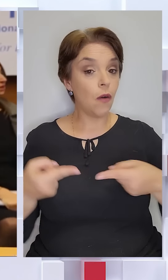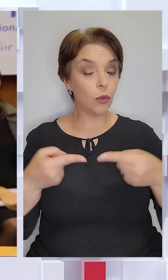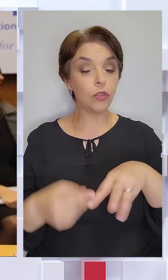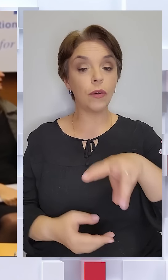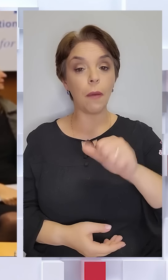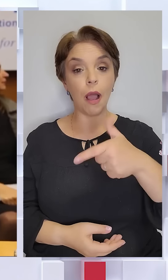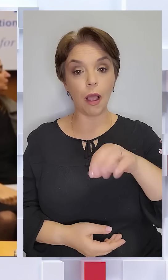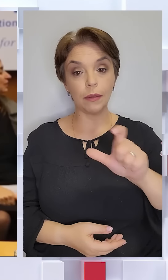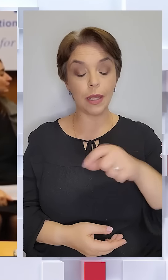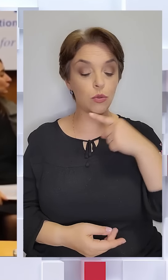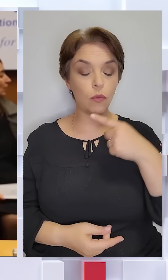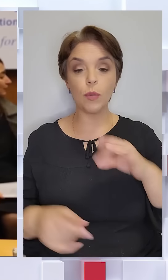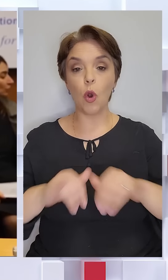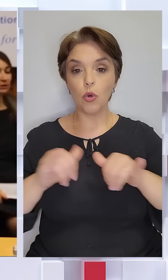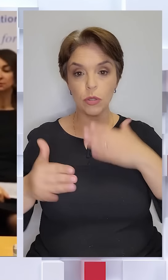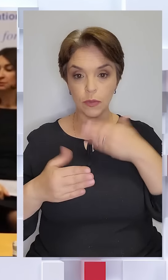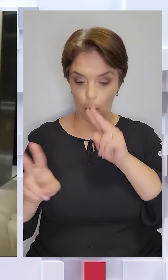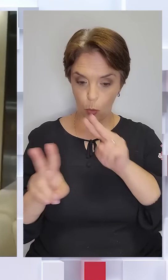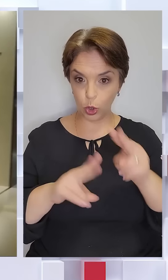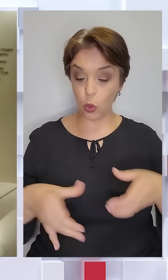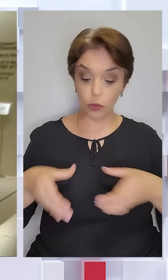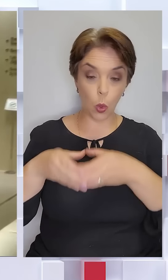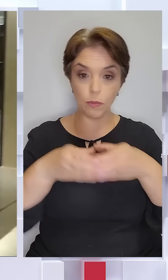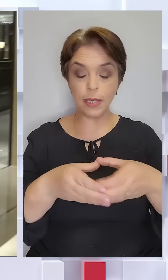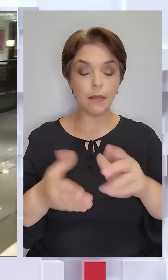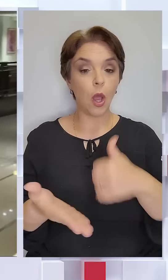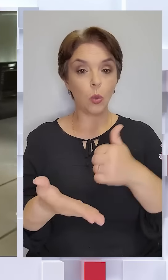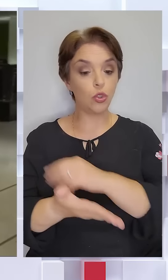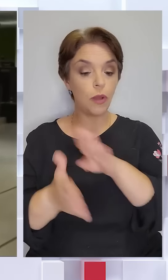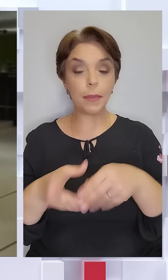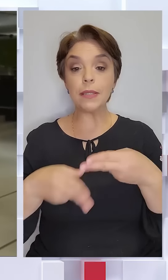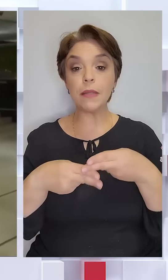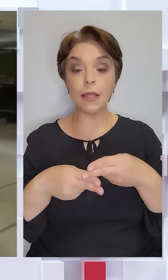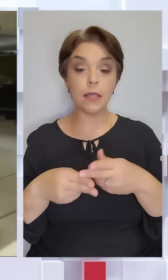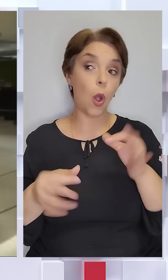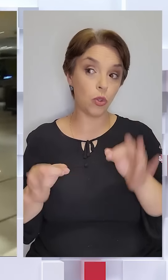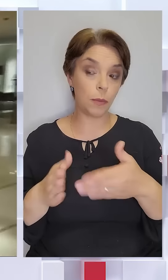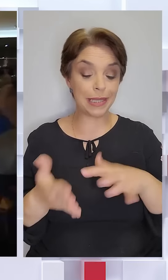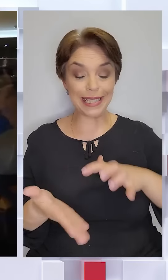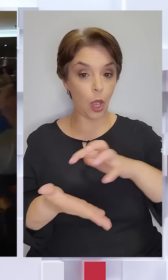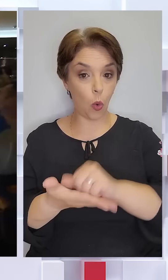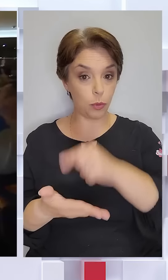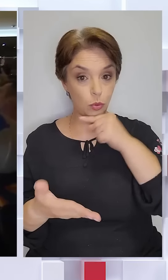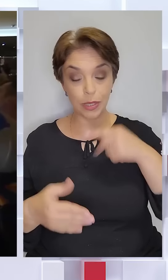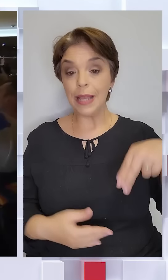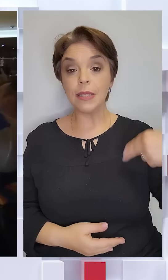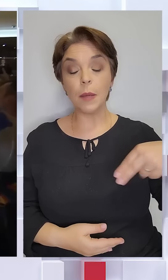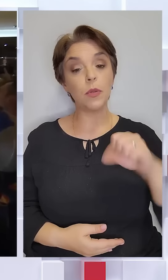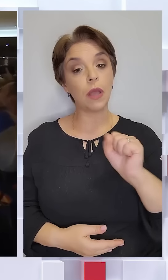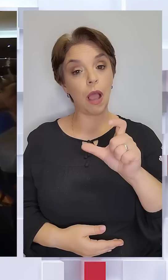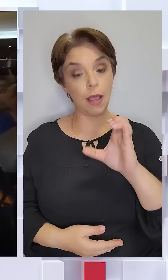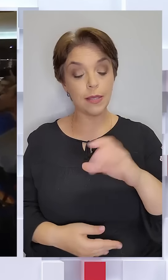у МАГАТЕ заговорили про розширення своєї моніторингової місії на ключові підстанції. Хоча після захоплення росіянами